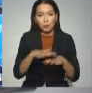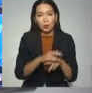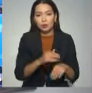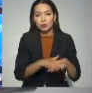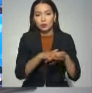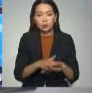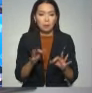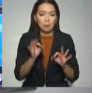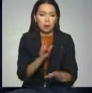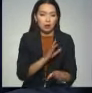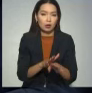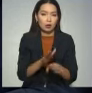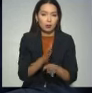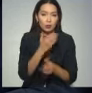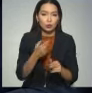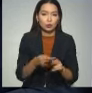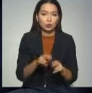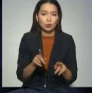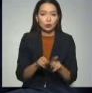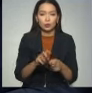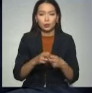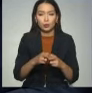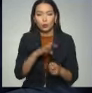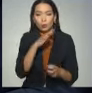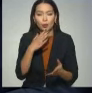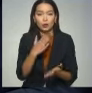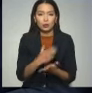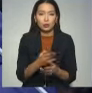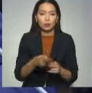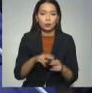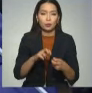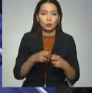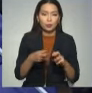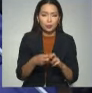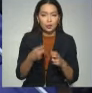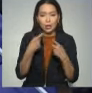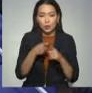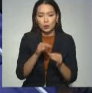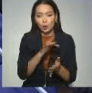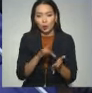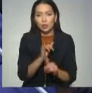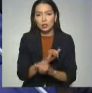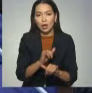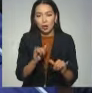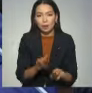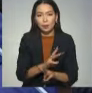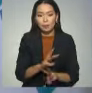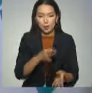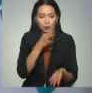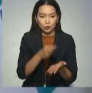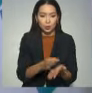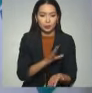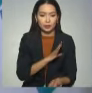қаржыны дұрыс пайдаланбайды. Сондықтан осындай олқылық көп дейді. Бұл мәселеге индустрия және инфрақұрылымдық даму министрлігі жауап